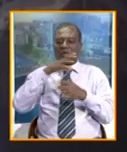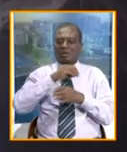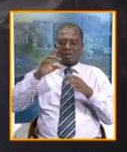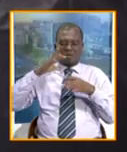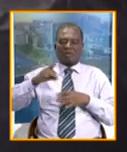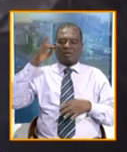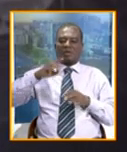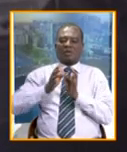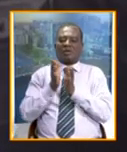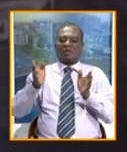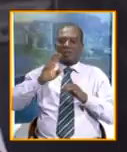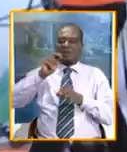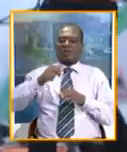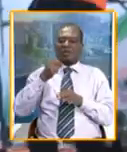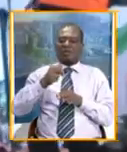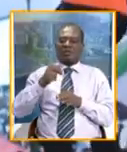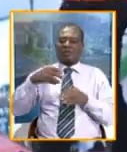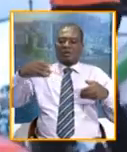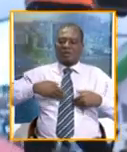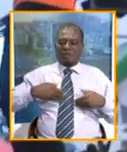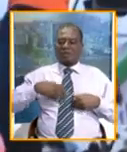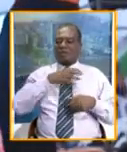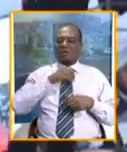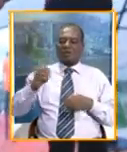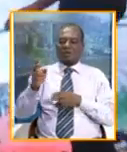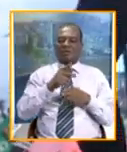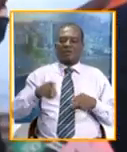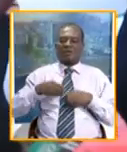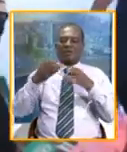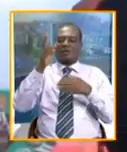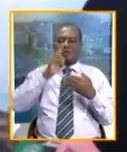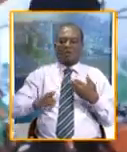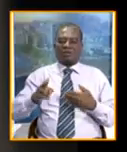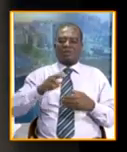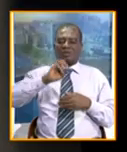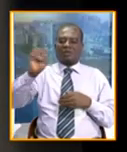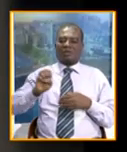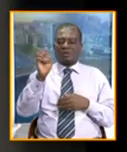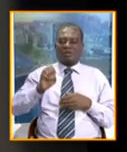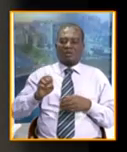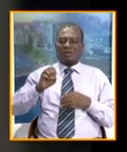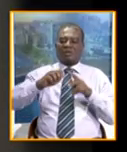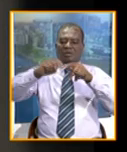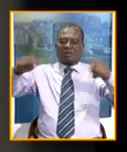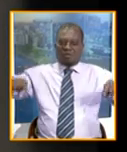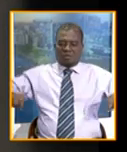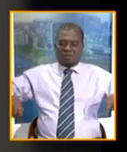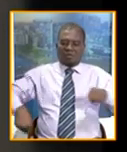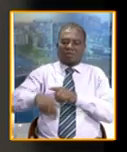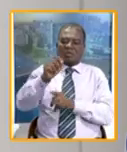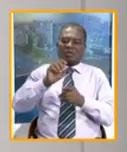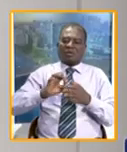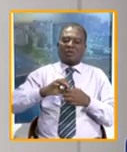proximité et sa générosité. La jeunesse et les artistes vont lui rendre hommage ce mercredi au stade des Bimpés à